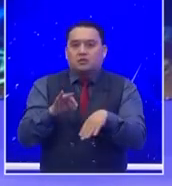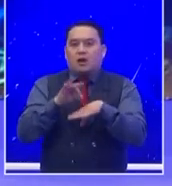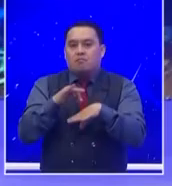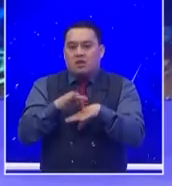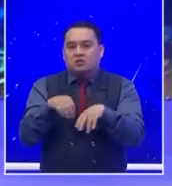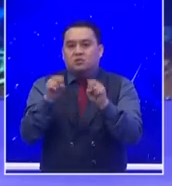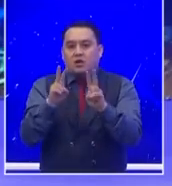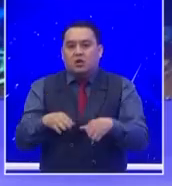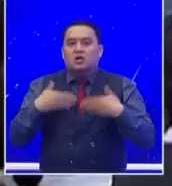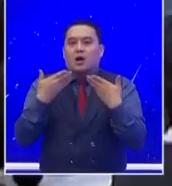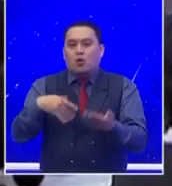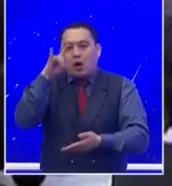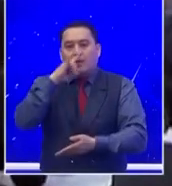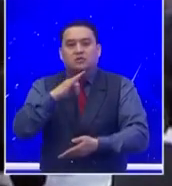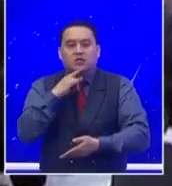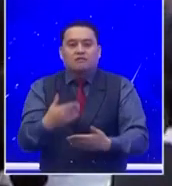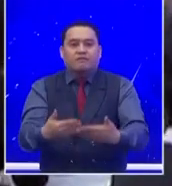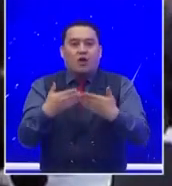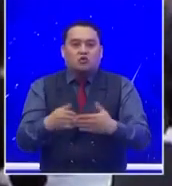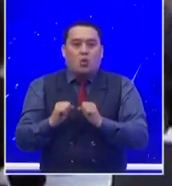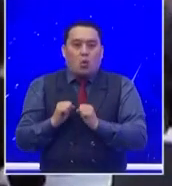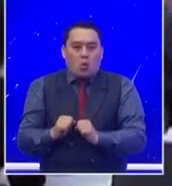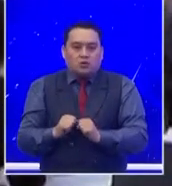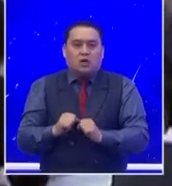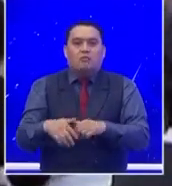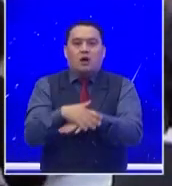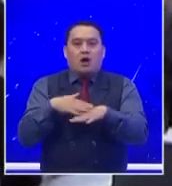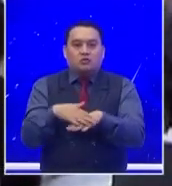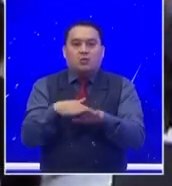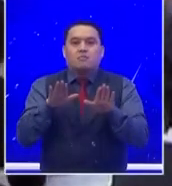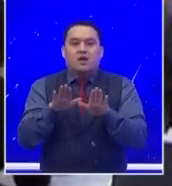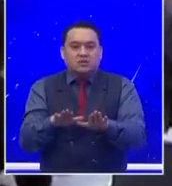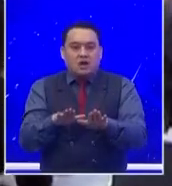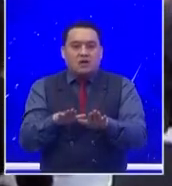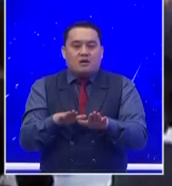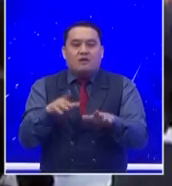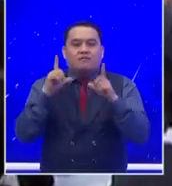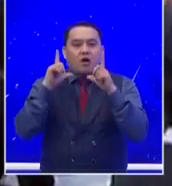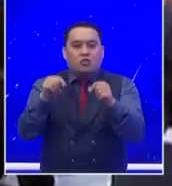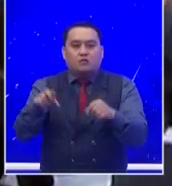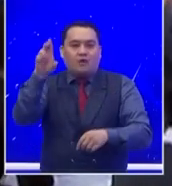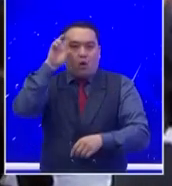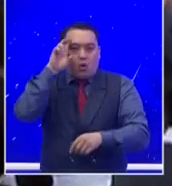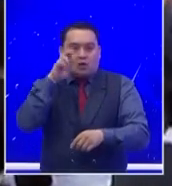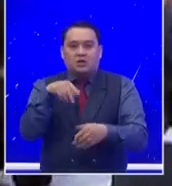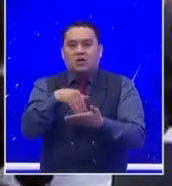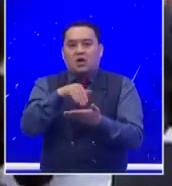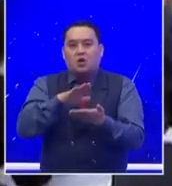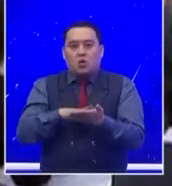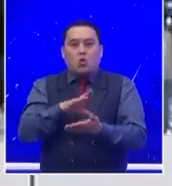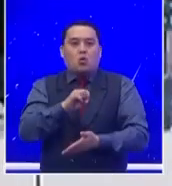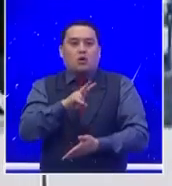специалисты рекомендуют казахстанцев воздержаться от посещения общественных мест не выезжать в страны где и регистрируется